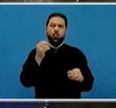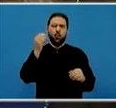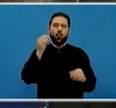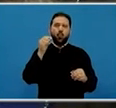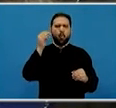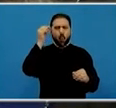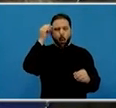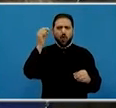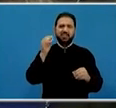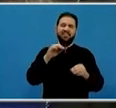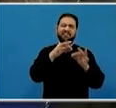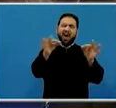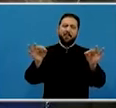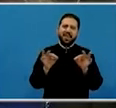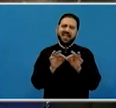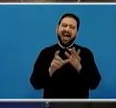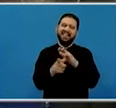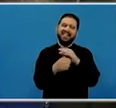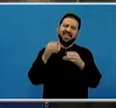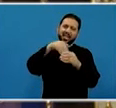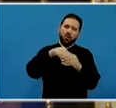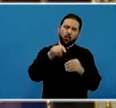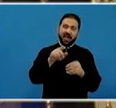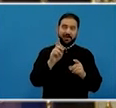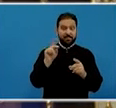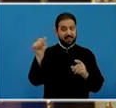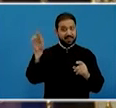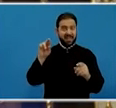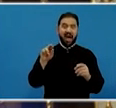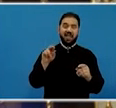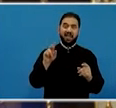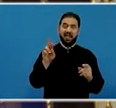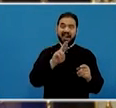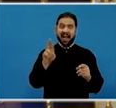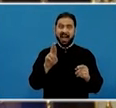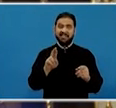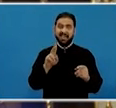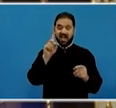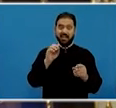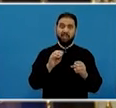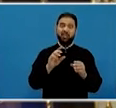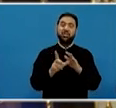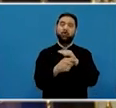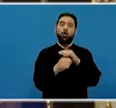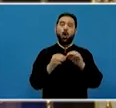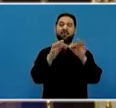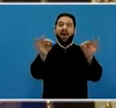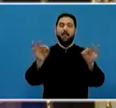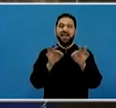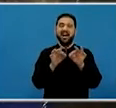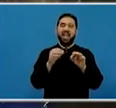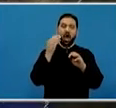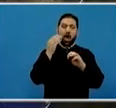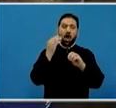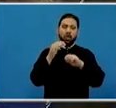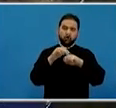că relația de familie dintre doi oameni trebuie să presupună și prietenie și să treacă dincolo de aceasta. Însă